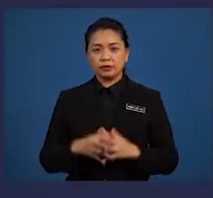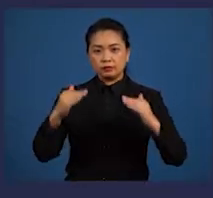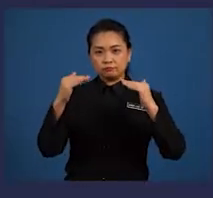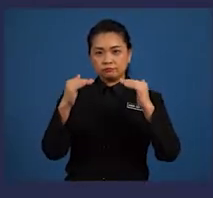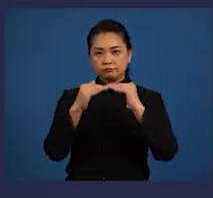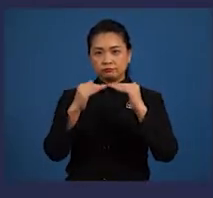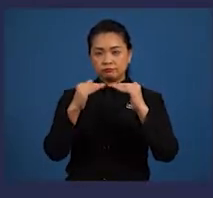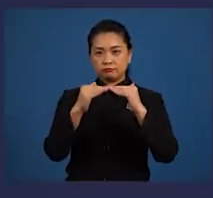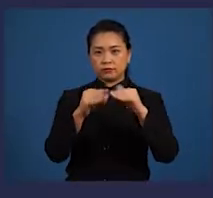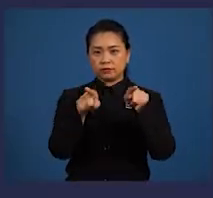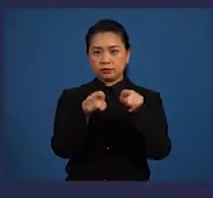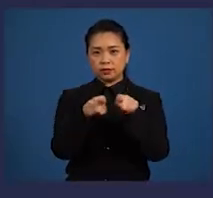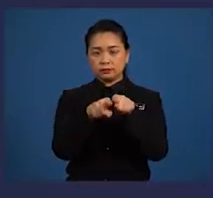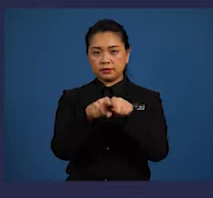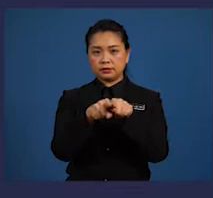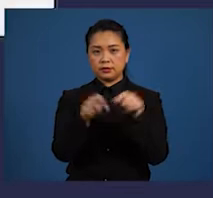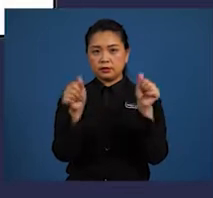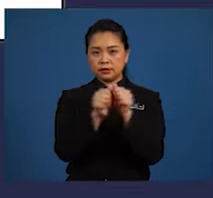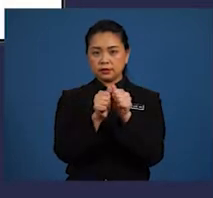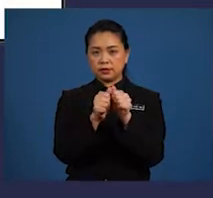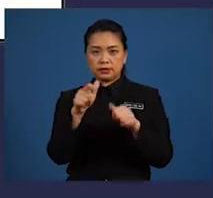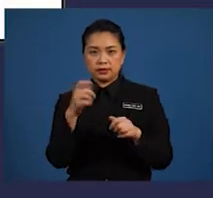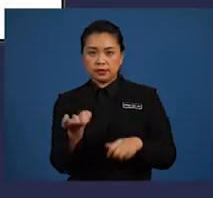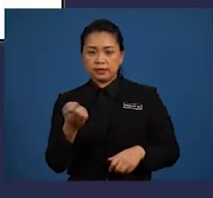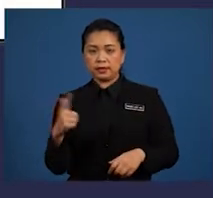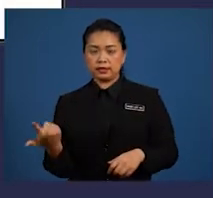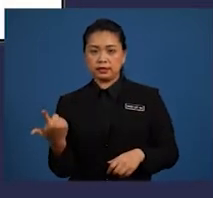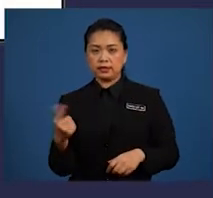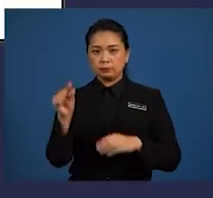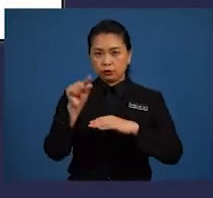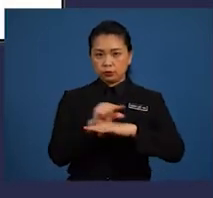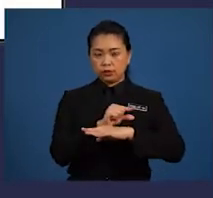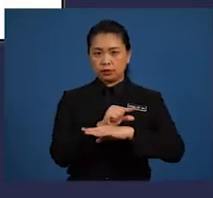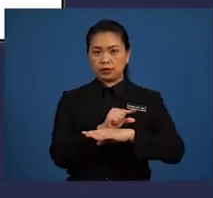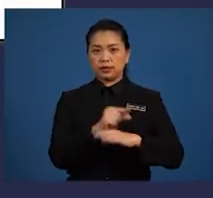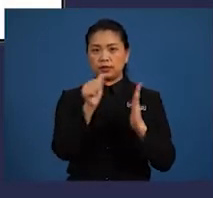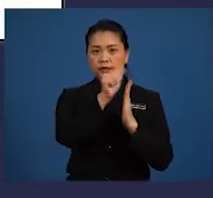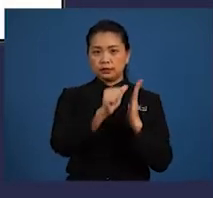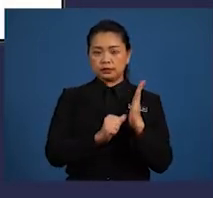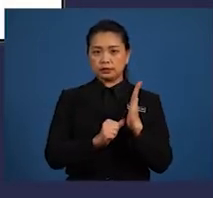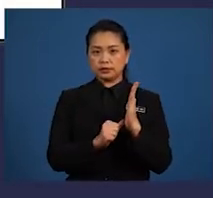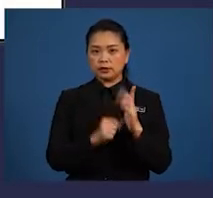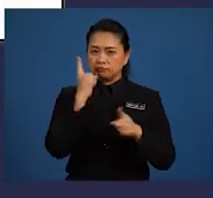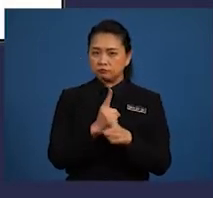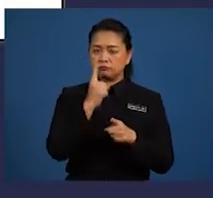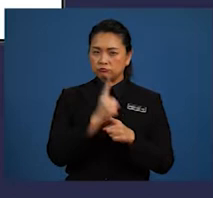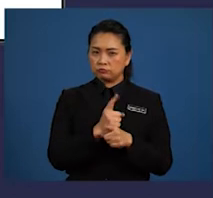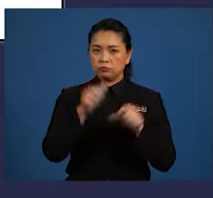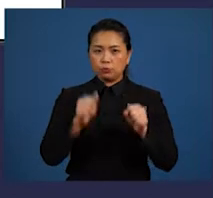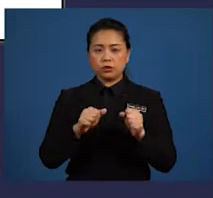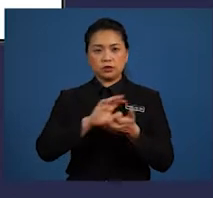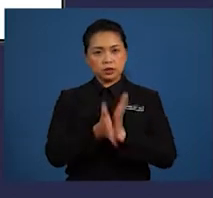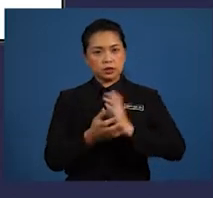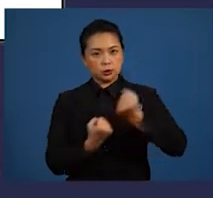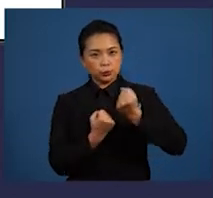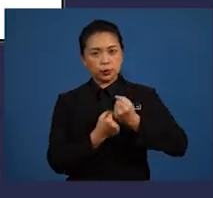keselarasan atau keseragaman dengan elemen lain penggunaan unsur animasi sememangnya menjadi